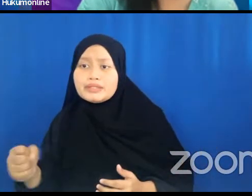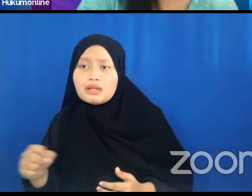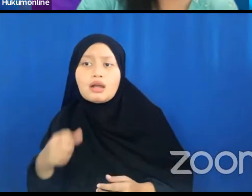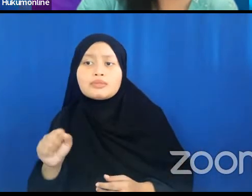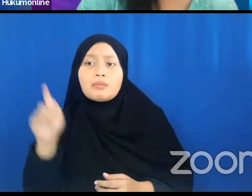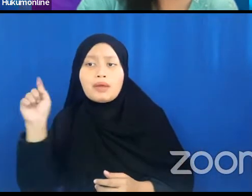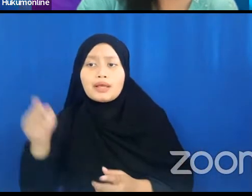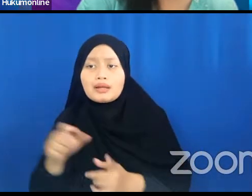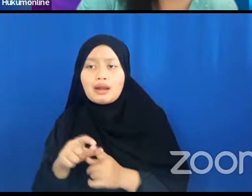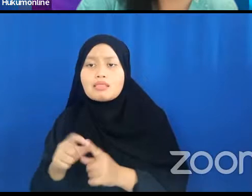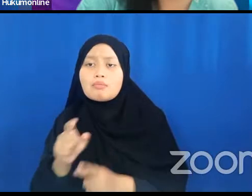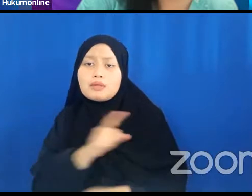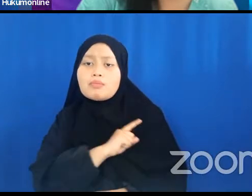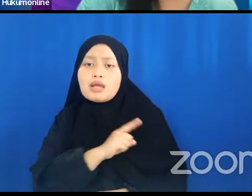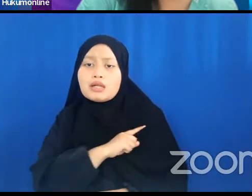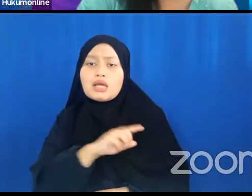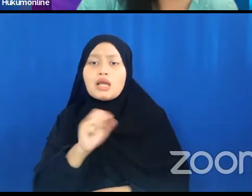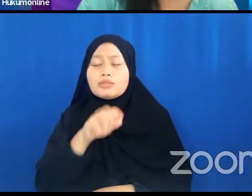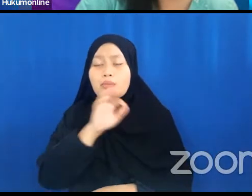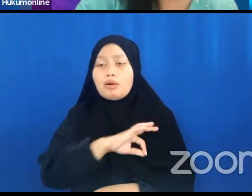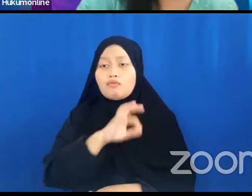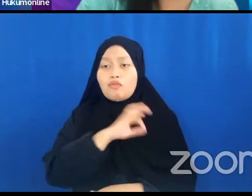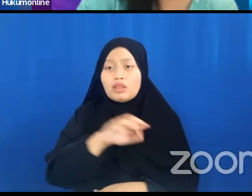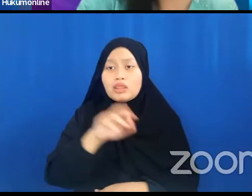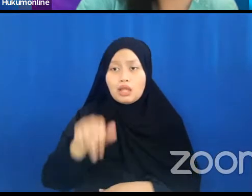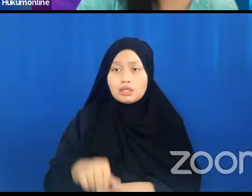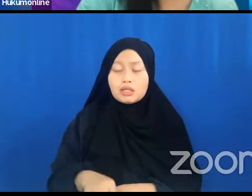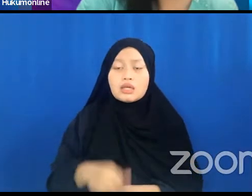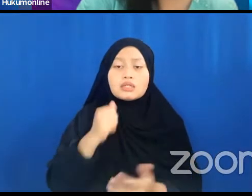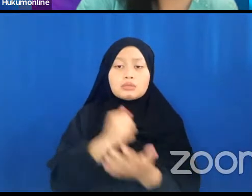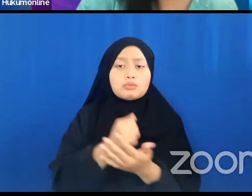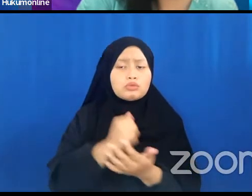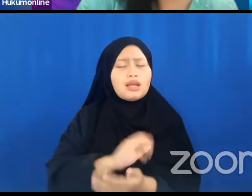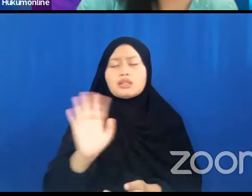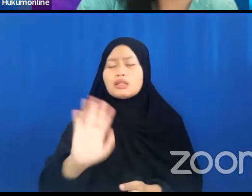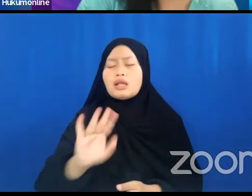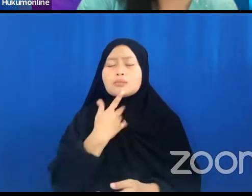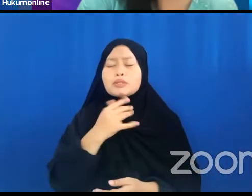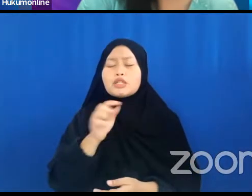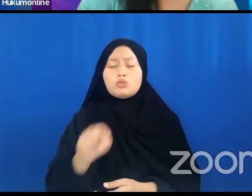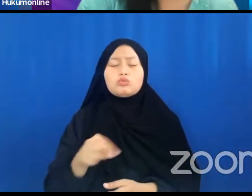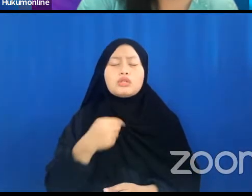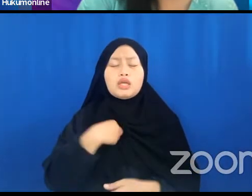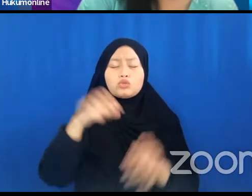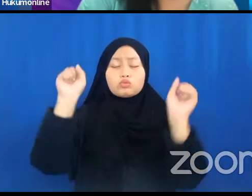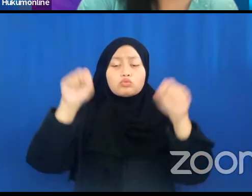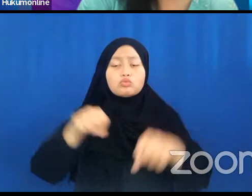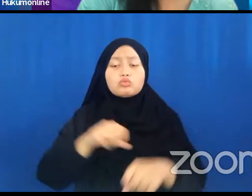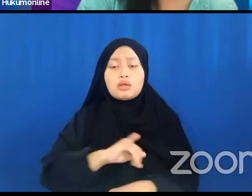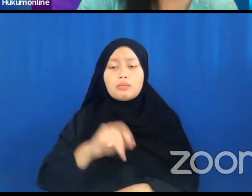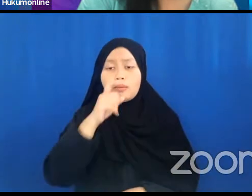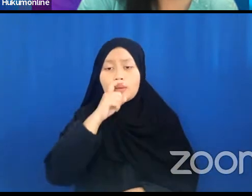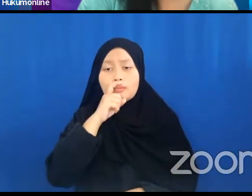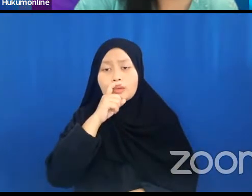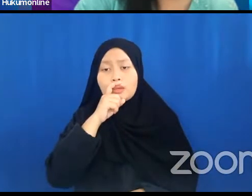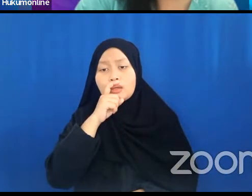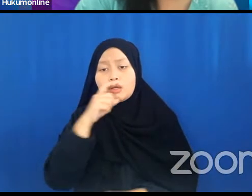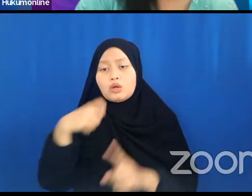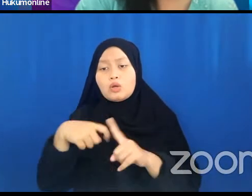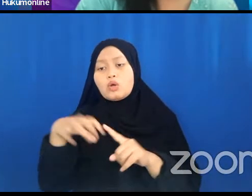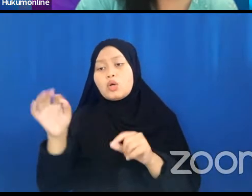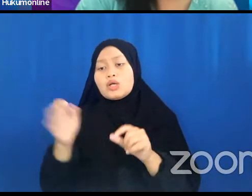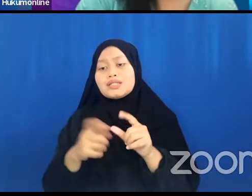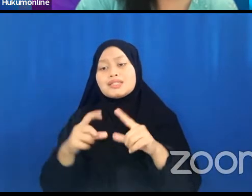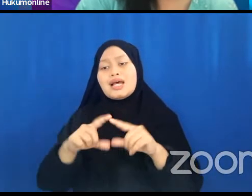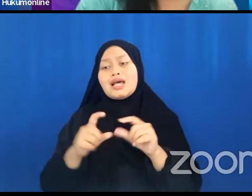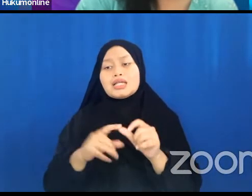pribadi lagi nih kita nggak bisa memanfaatkan sebenarnya tidak seperti itu saya setuju tadi dengan pemerkosaan si bahwa